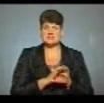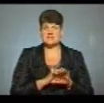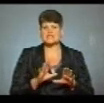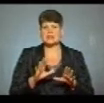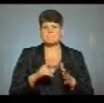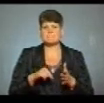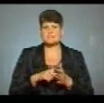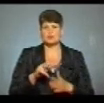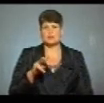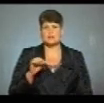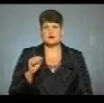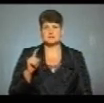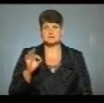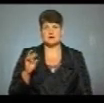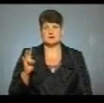Лозанна.